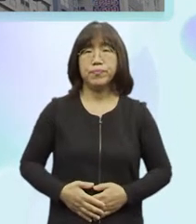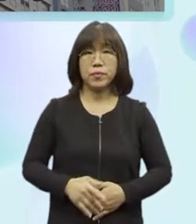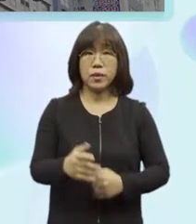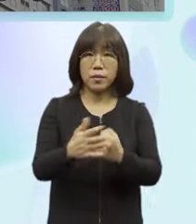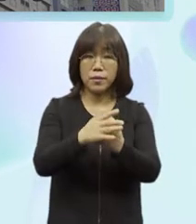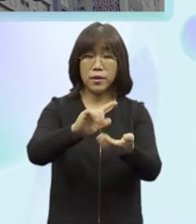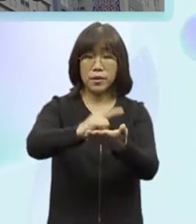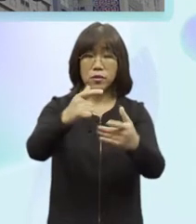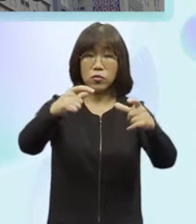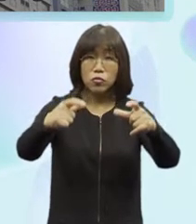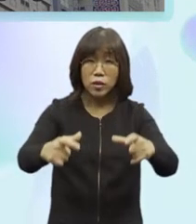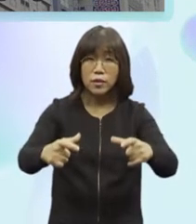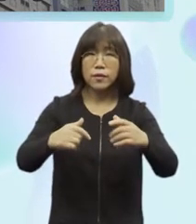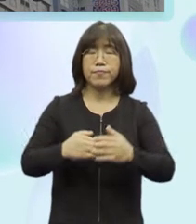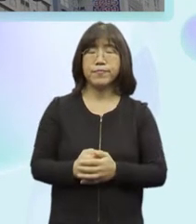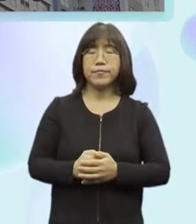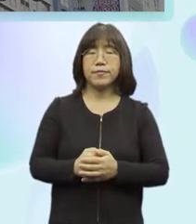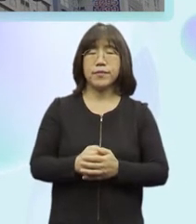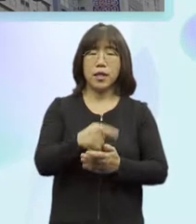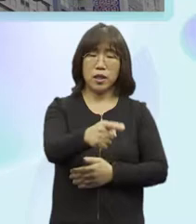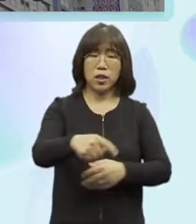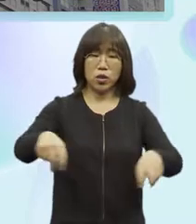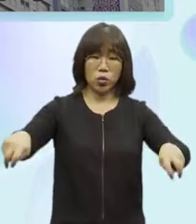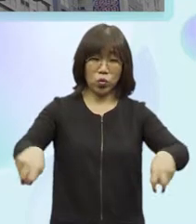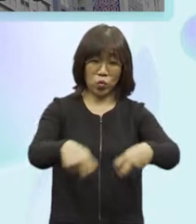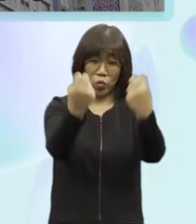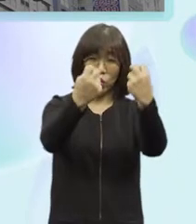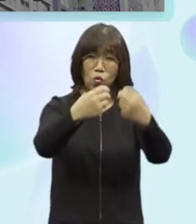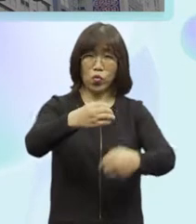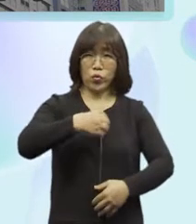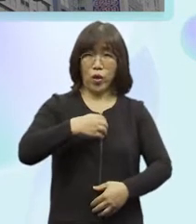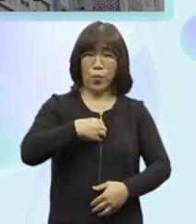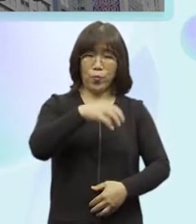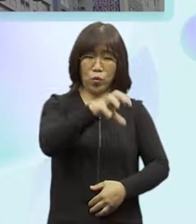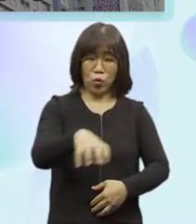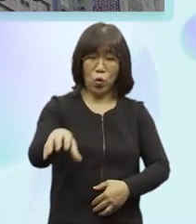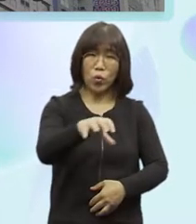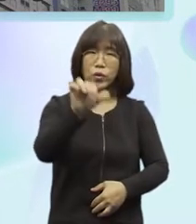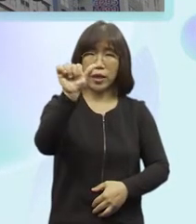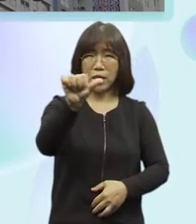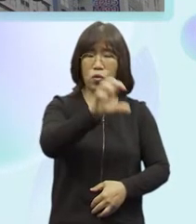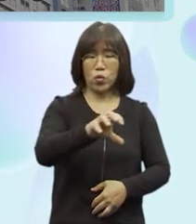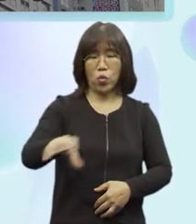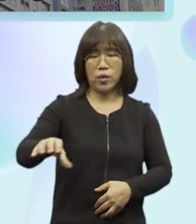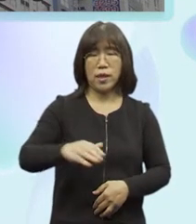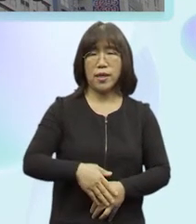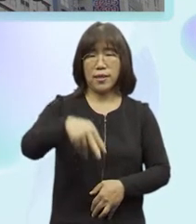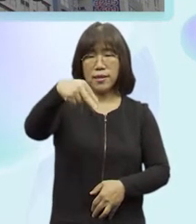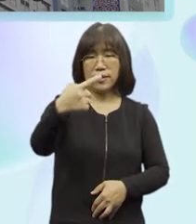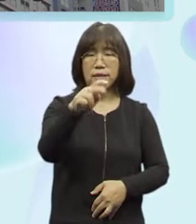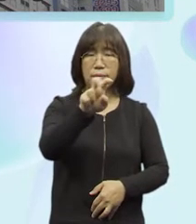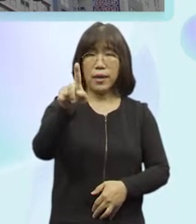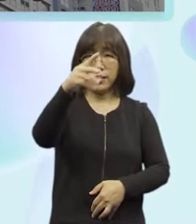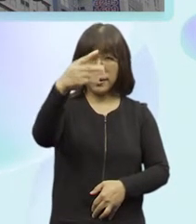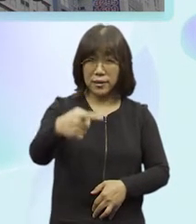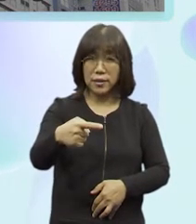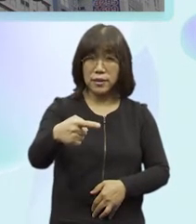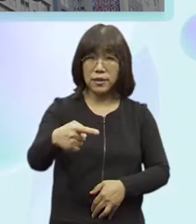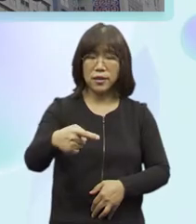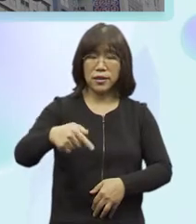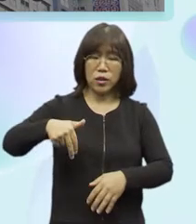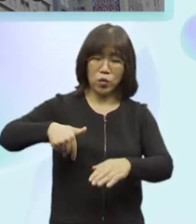모두의 안전을 위해서 지역 내 교통사고 가능성이 높은 다섯 곳에 강서 스마트 횡단보도를